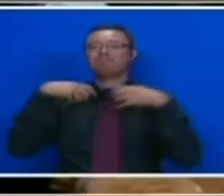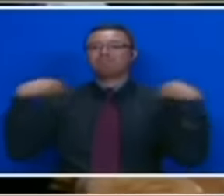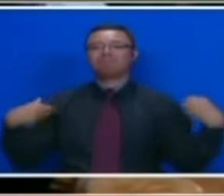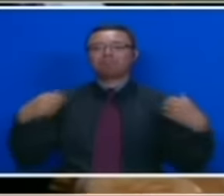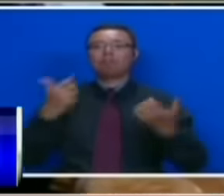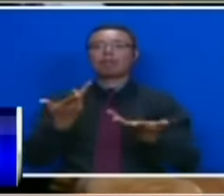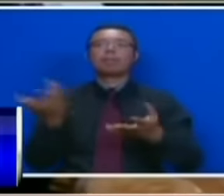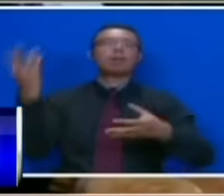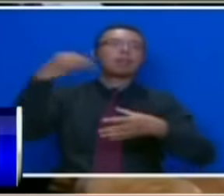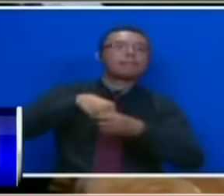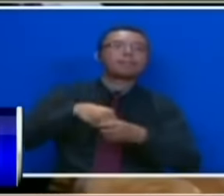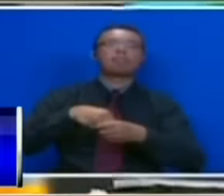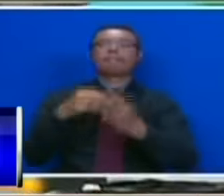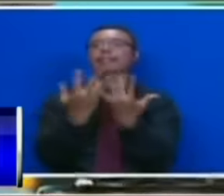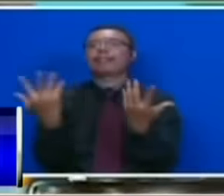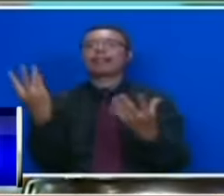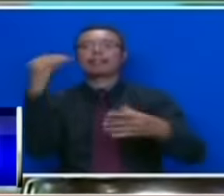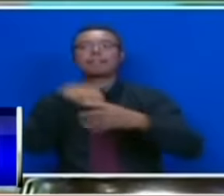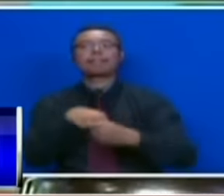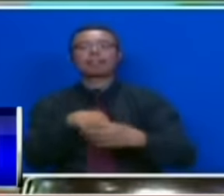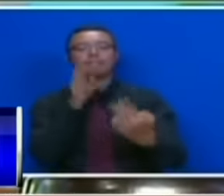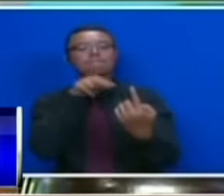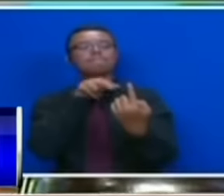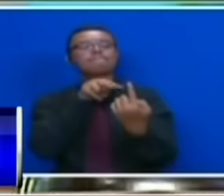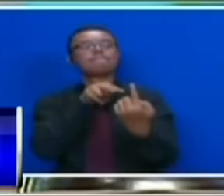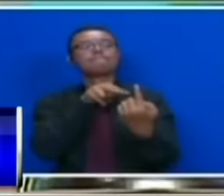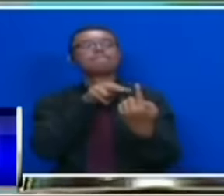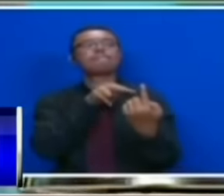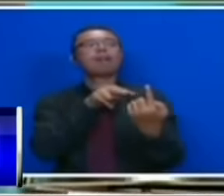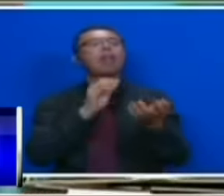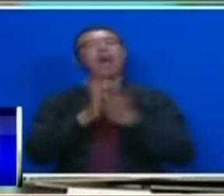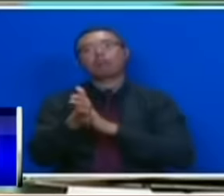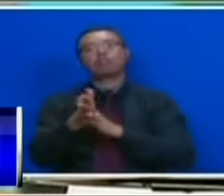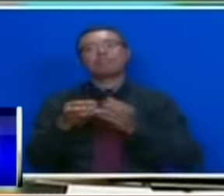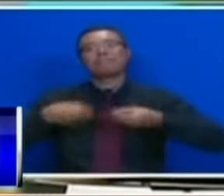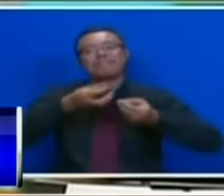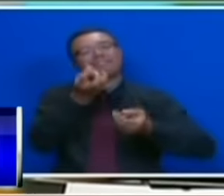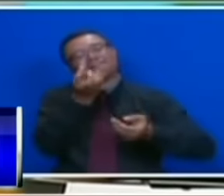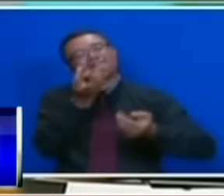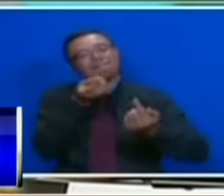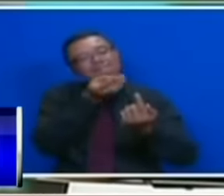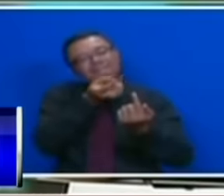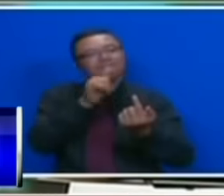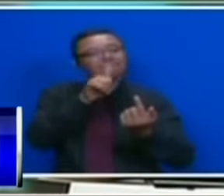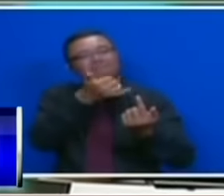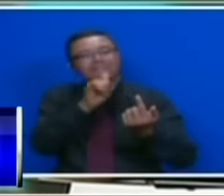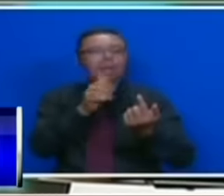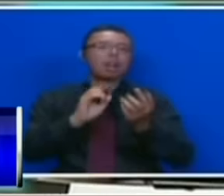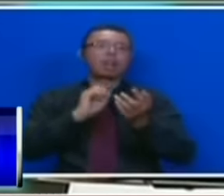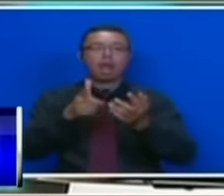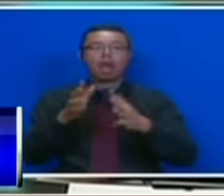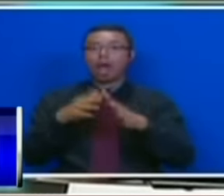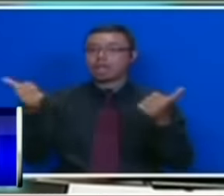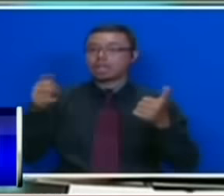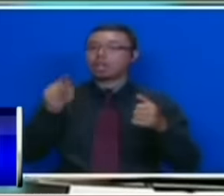adalah melibatkan publik untuk berada di dalam, mengawasi langsung, memberi penilaian langsung, dengan begitu